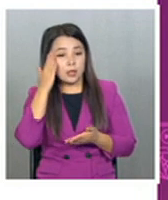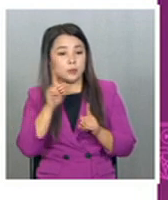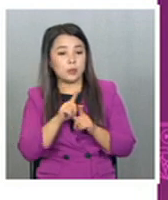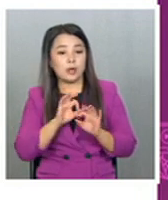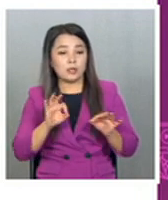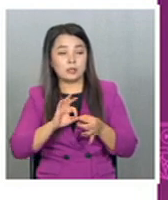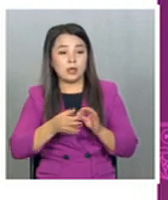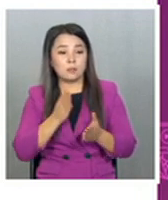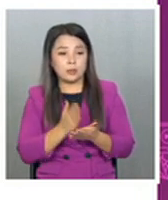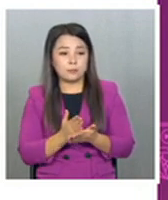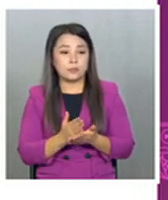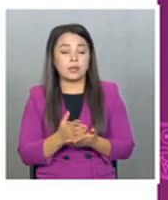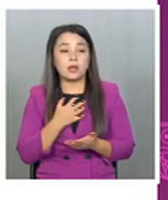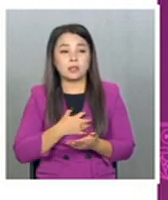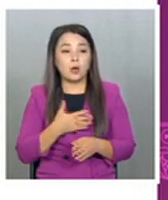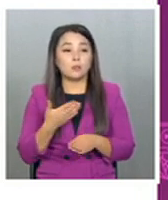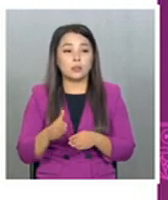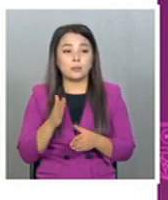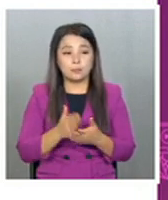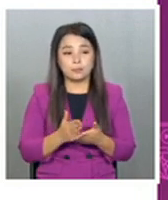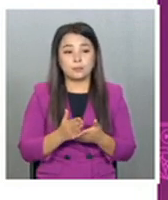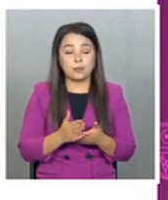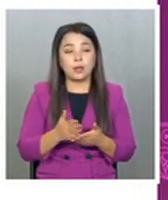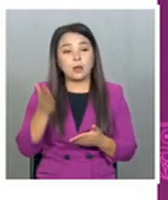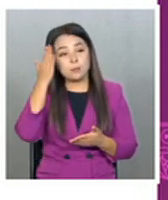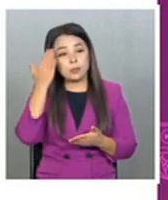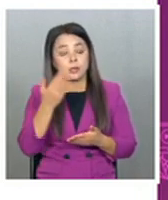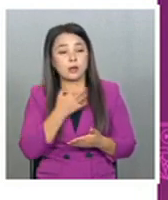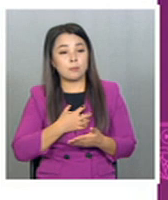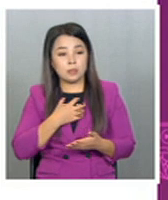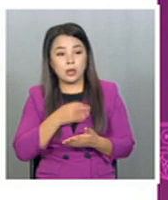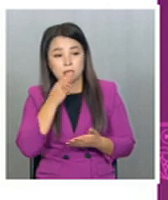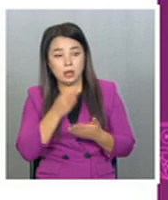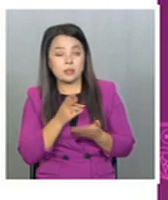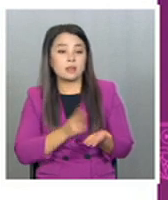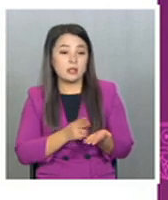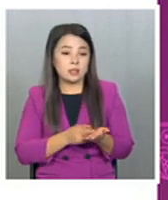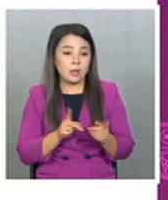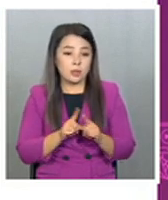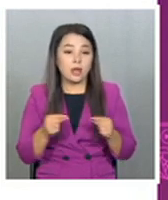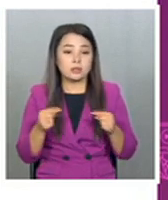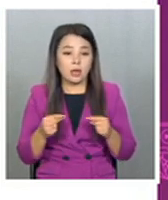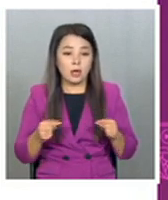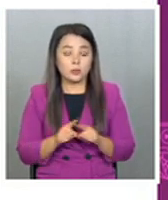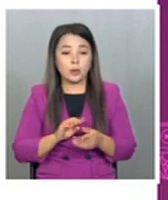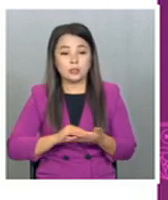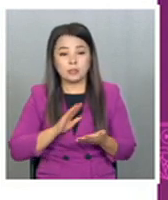мүмкін. Негізгі бөлім. Пікір негіздеме, дәлелдеме, нақтылаулардан